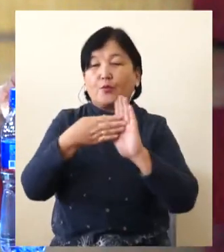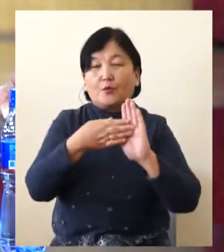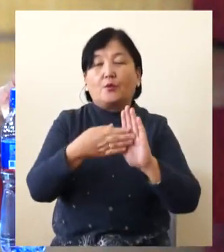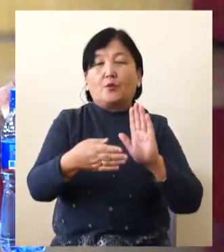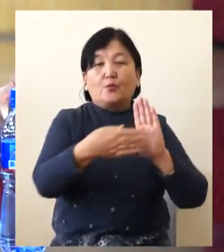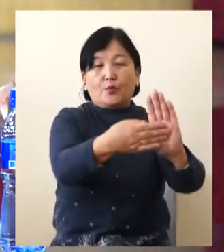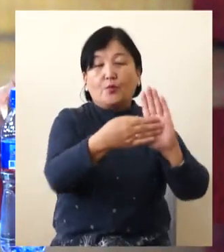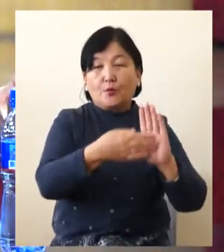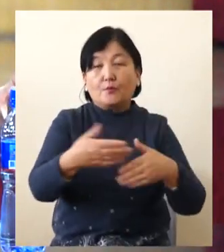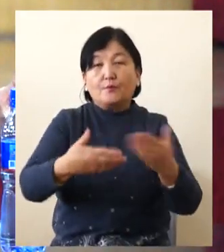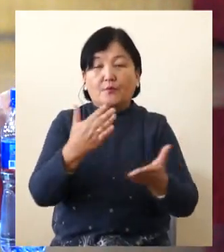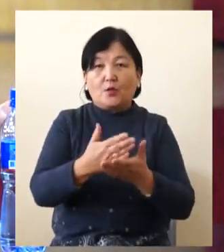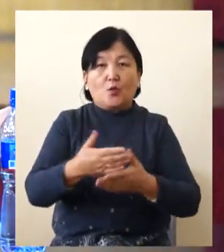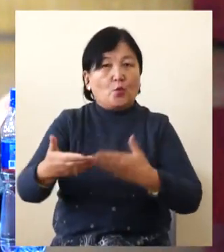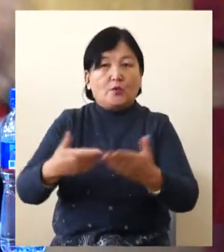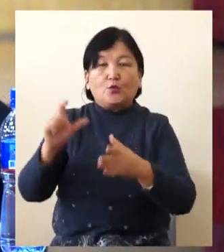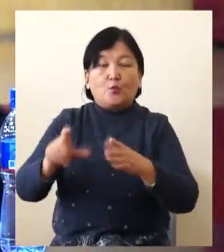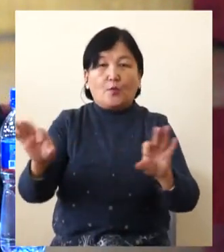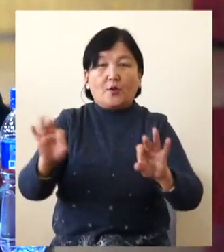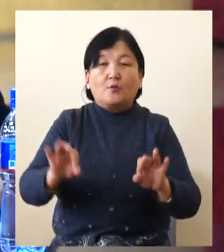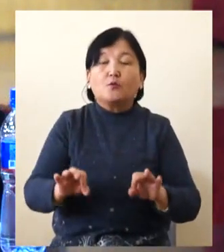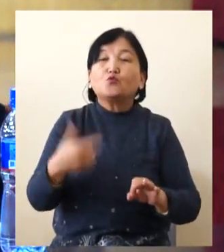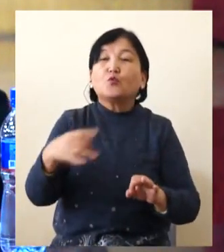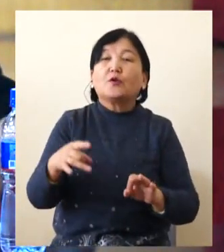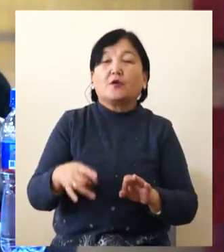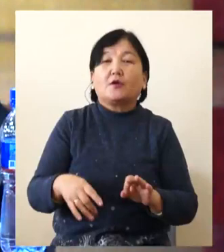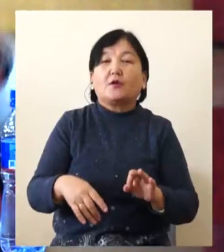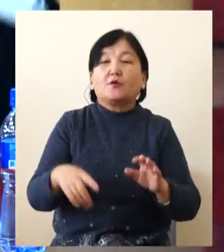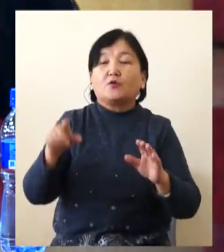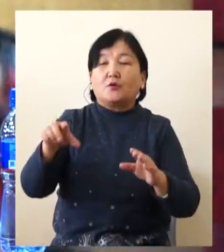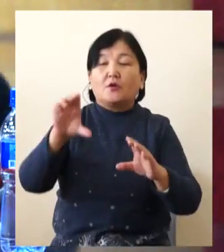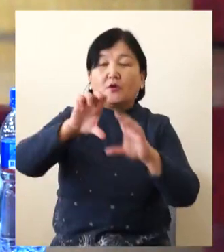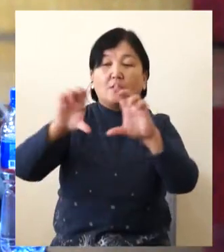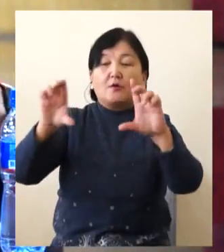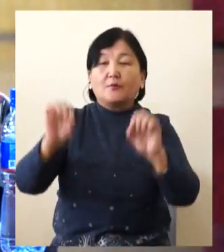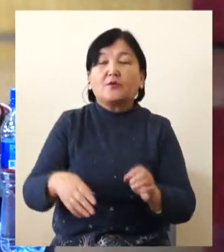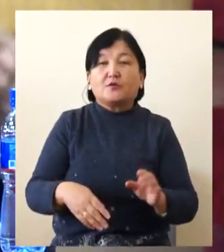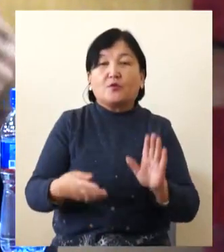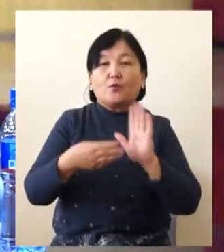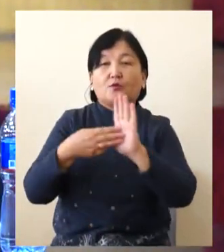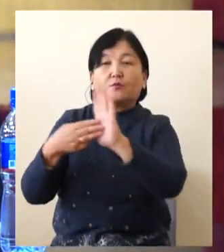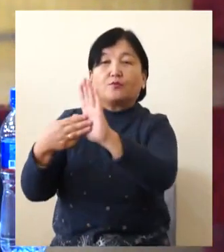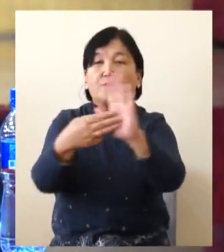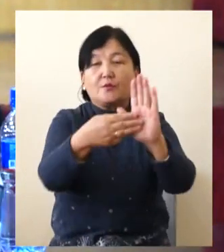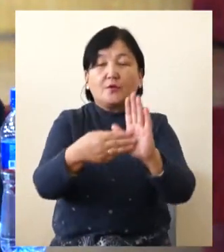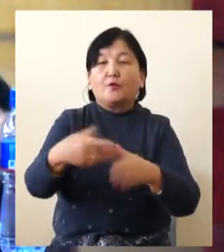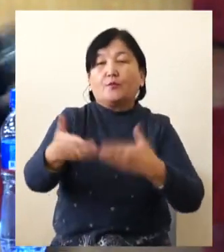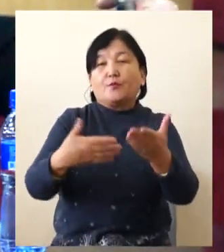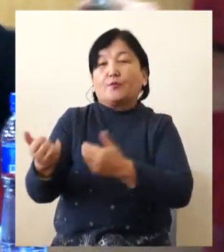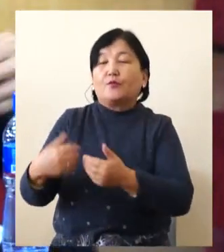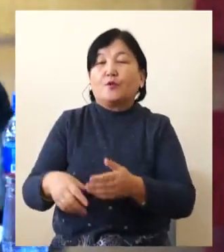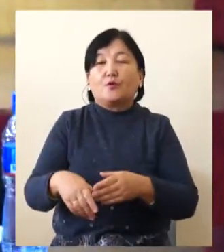Худалдагчгүй дэлгүүрөө зөндөө бий болж. Юм аваад гараад яг тэр гарах тэр машинаар тэр машин төгсрөөгөө бүх юм чинь тооцоод